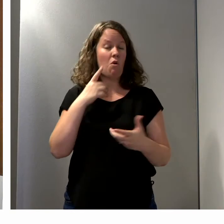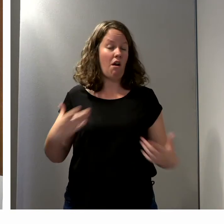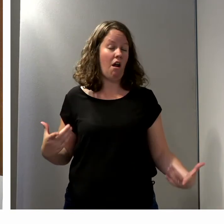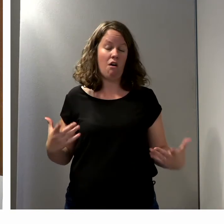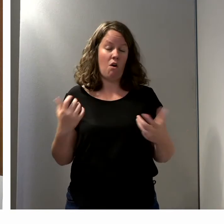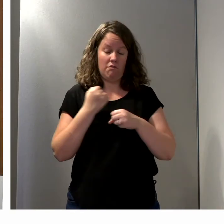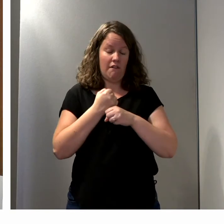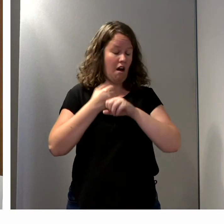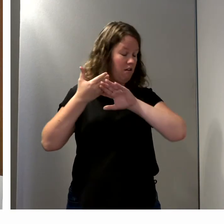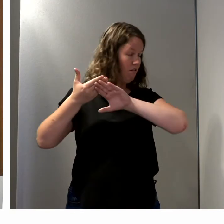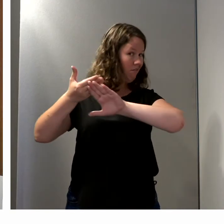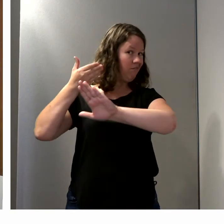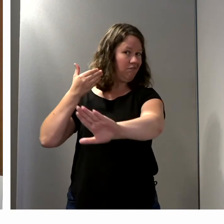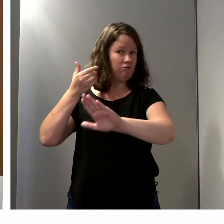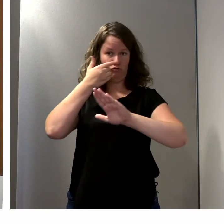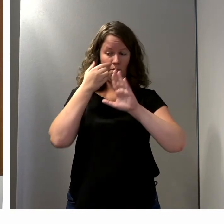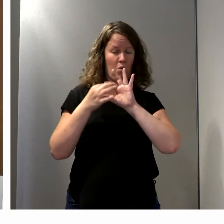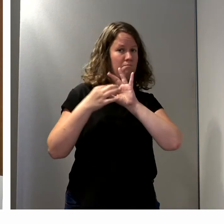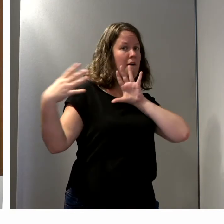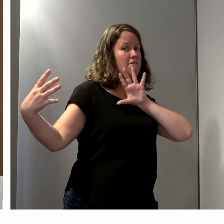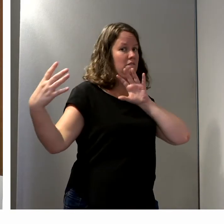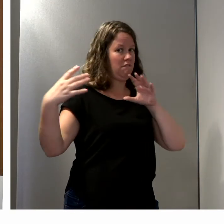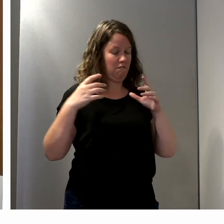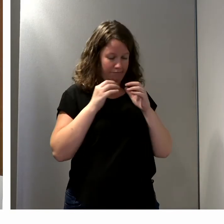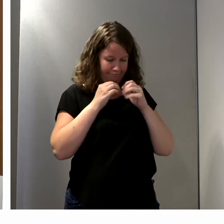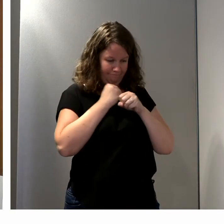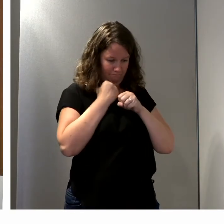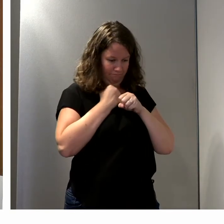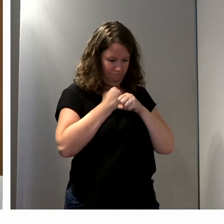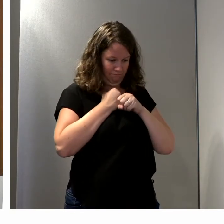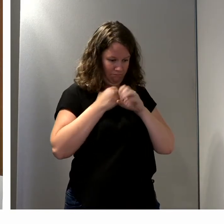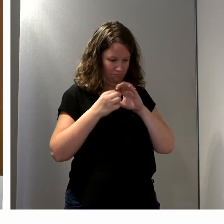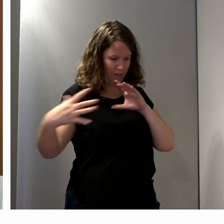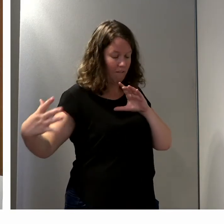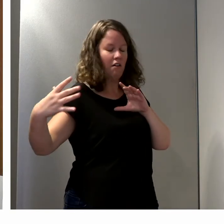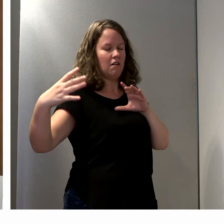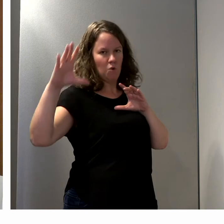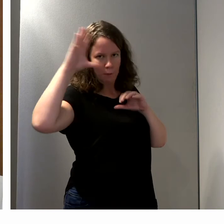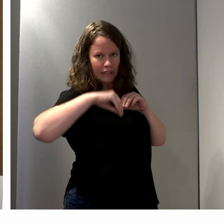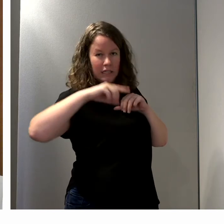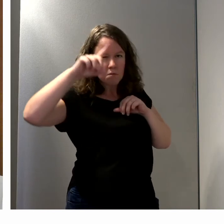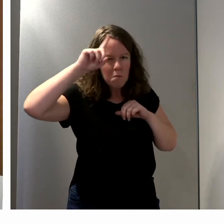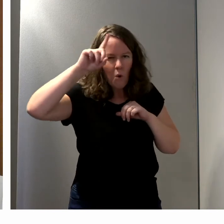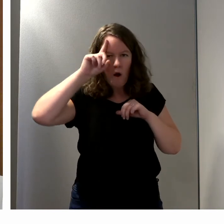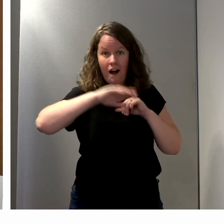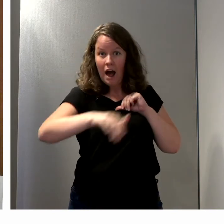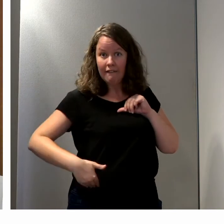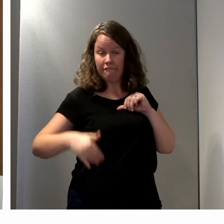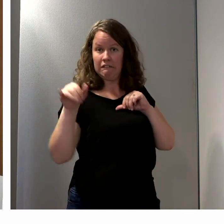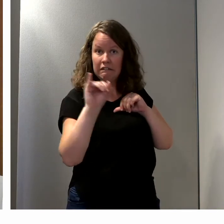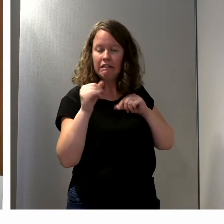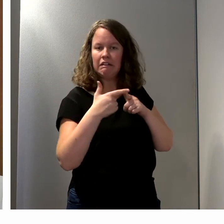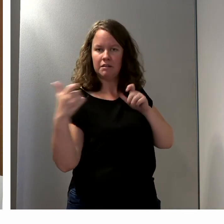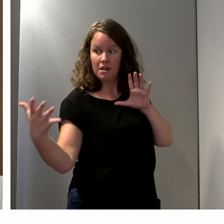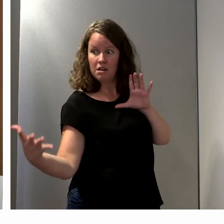On perd un peu le dessin, de pourquoi on fait les choses, et donc d'aller se reconnecter avec notre raison